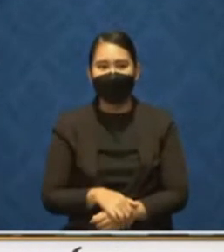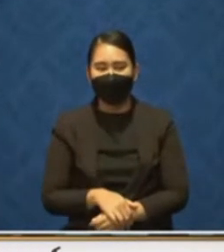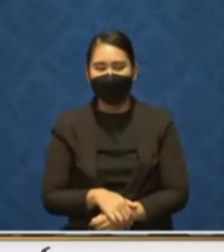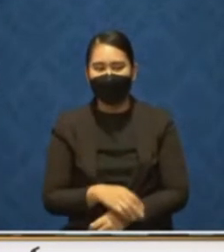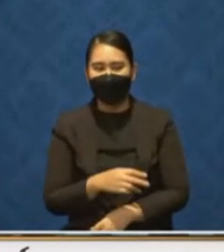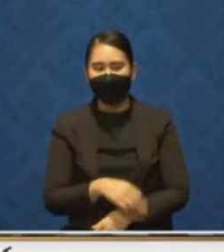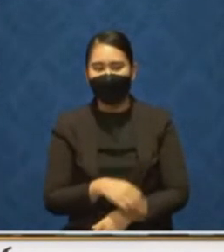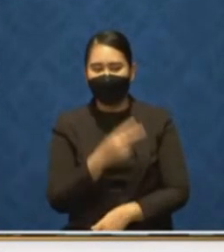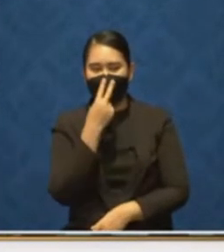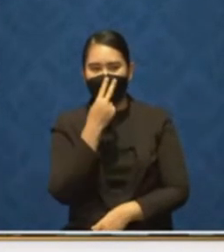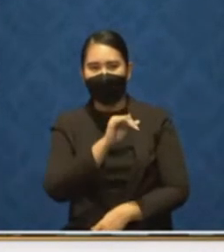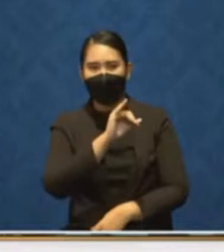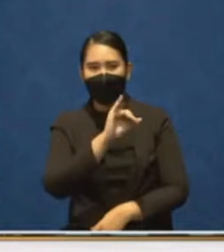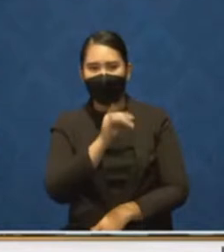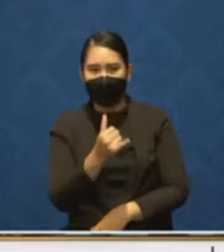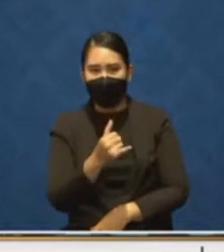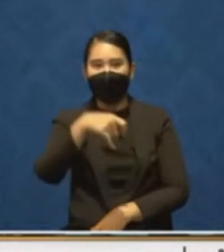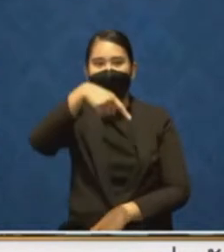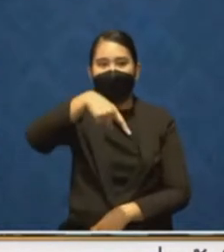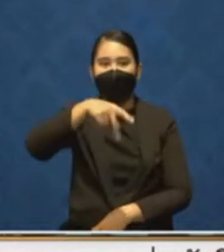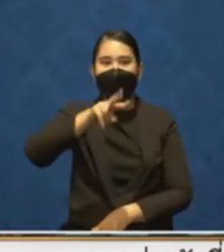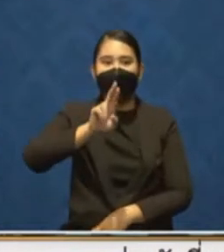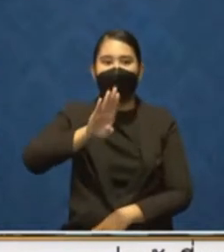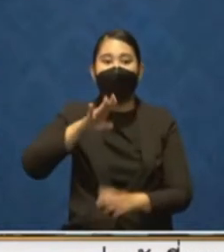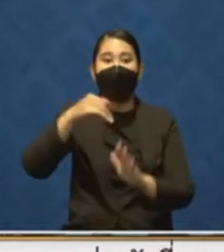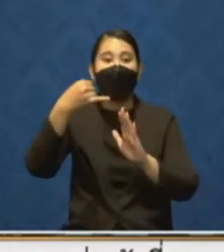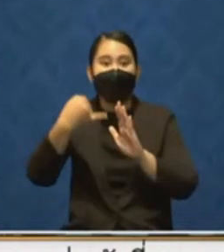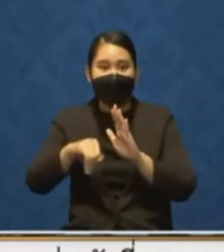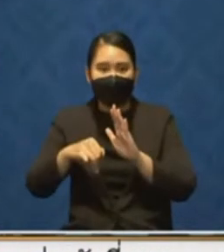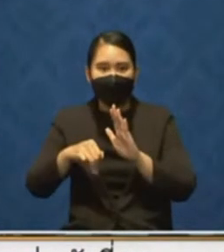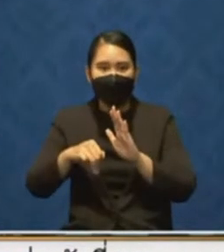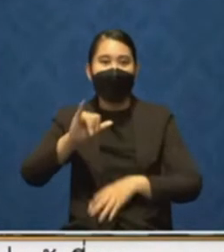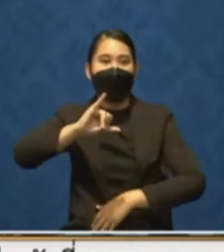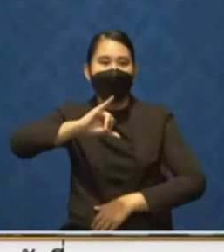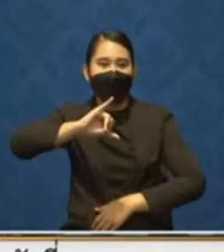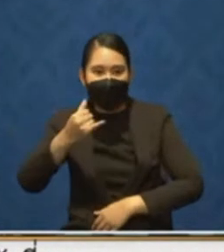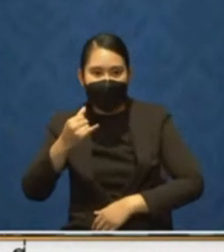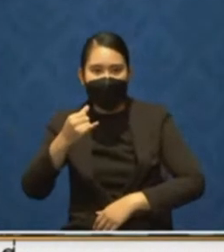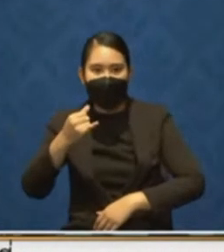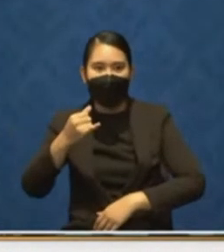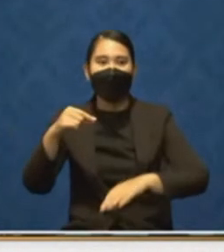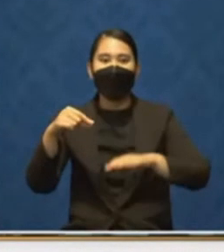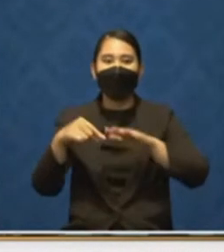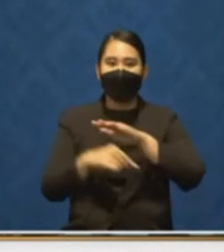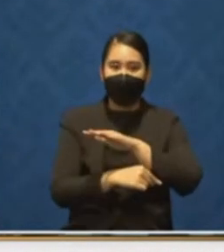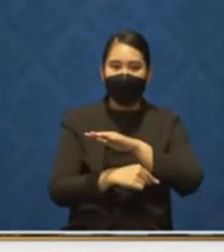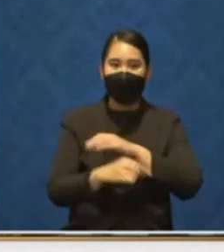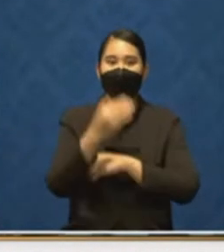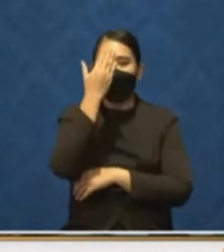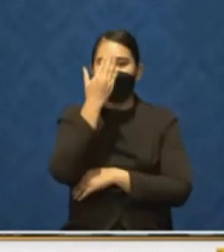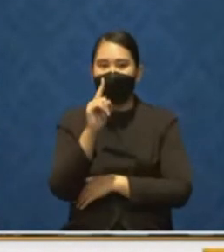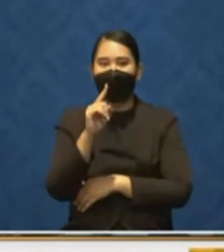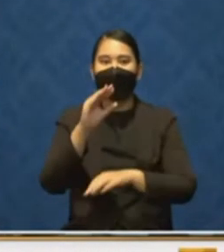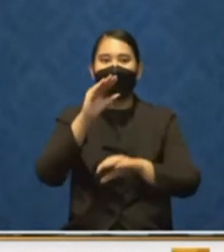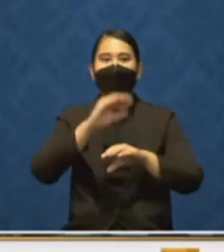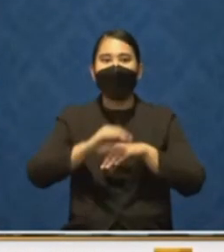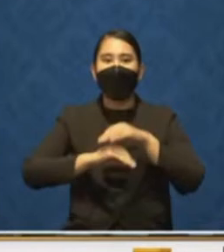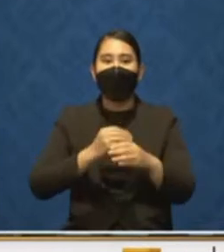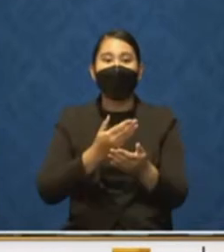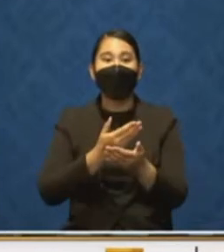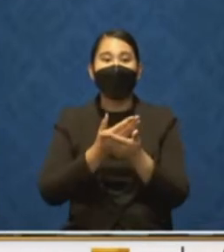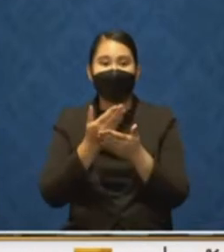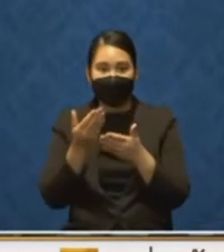ผิดพระราชบัญญัติงบประมาณซอยเจตนาเนื่องจากโครงการมันไม่ใช่โครงการซื้อวัคซีน